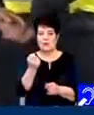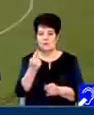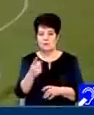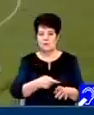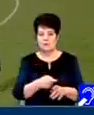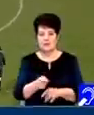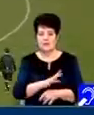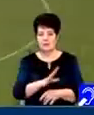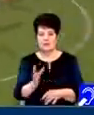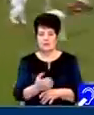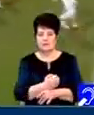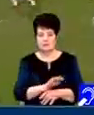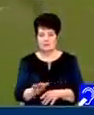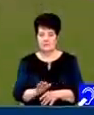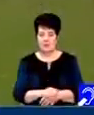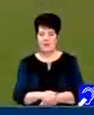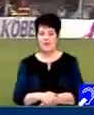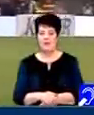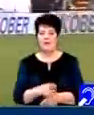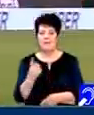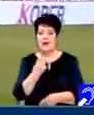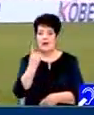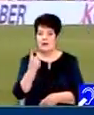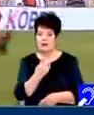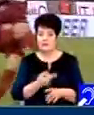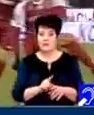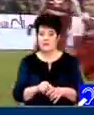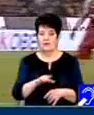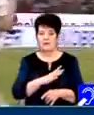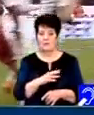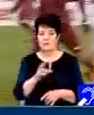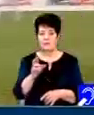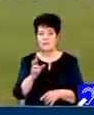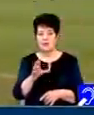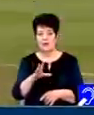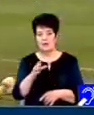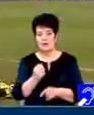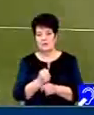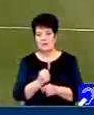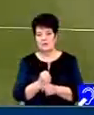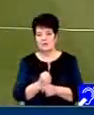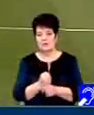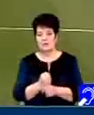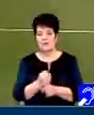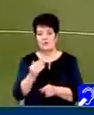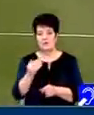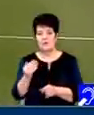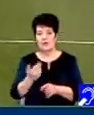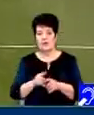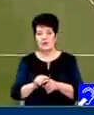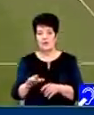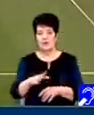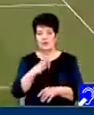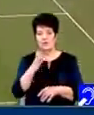metri. Partida a continuat pe contre. Mai întâi, Țucudean l-a remarcat pe Bălgrădean, apoi în celălalt careu, Florin Tănase a reluat